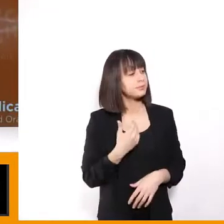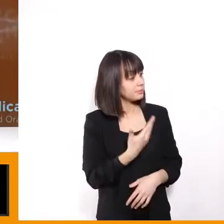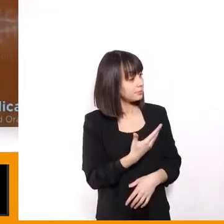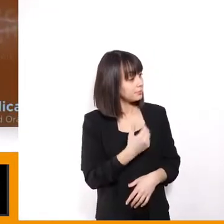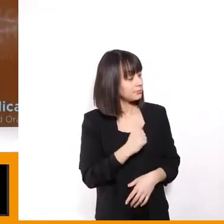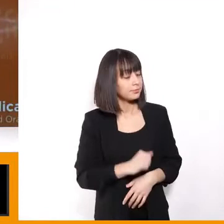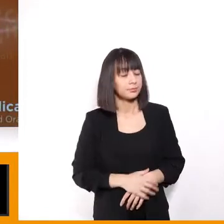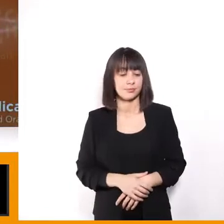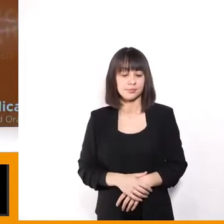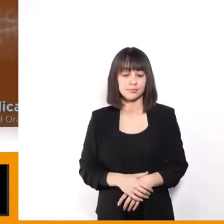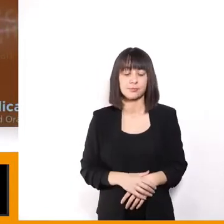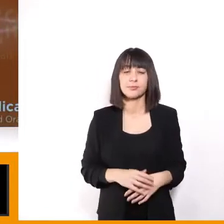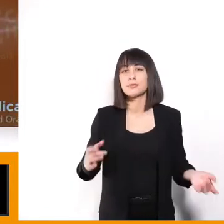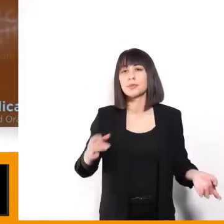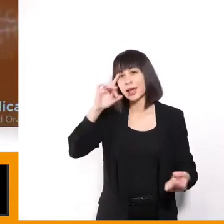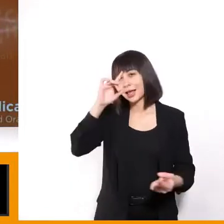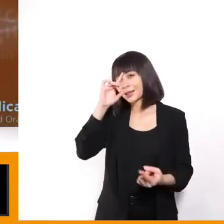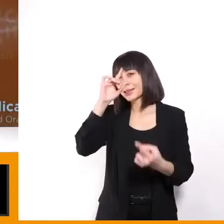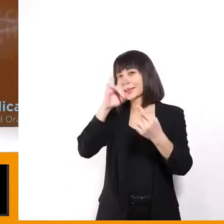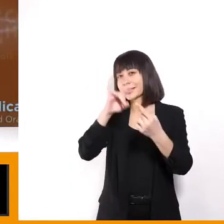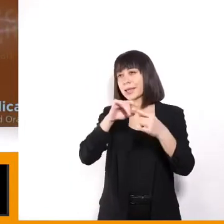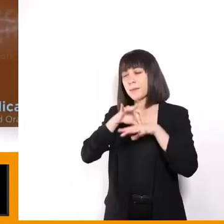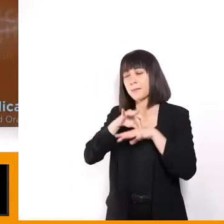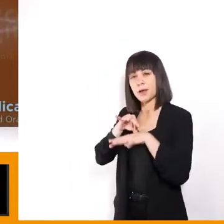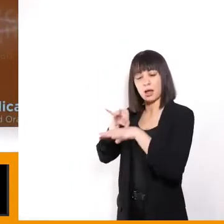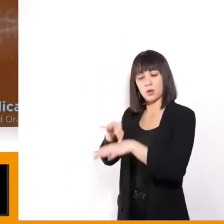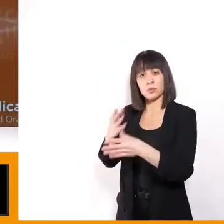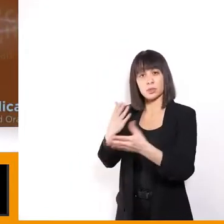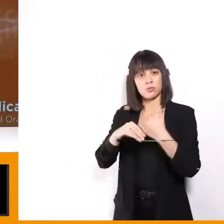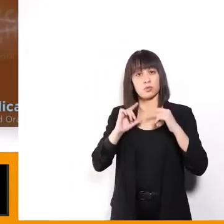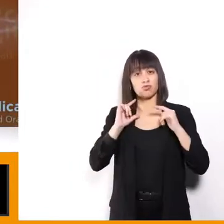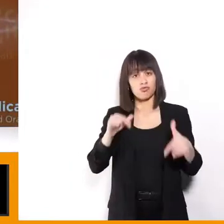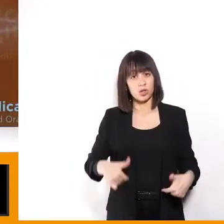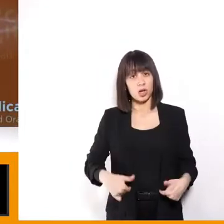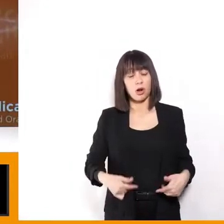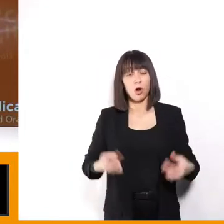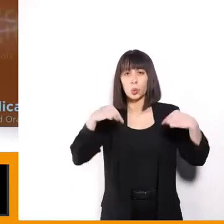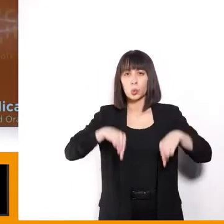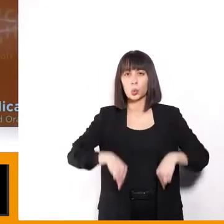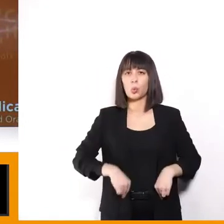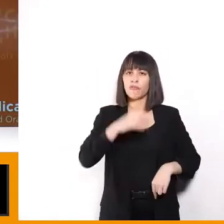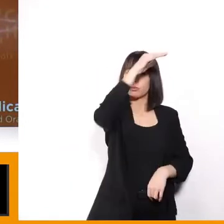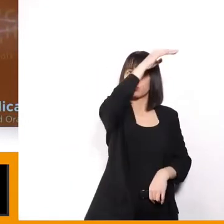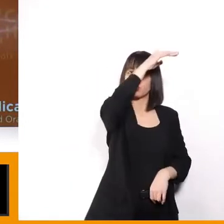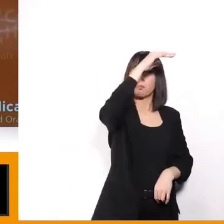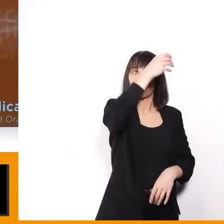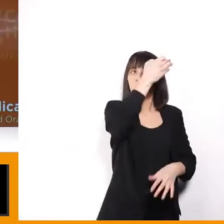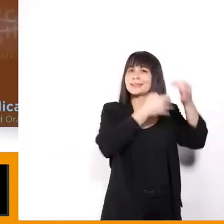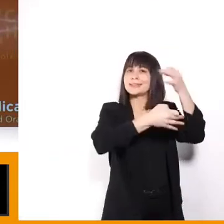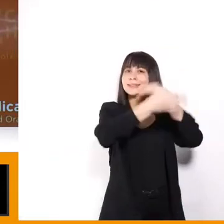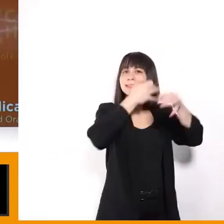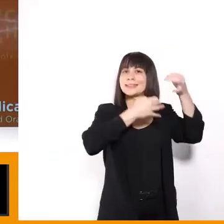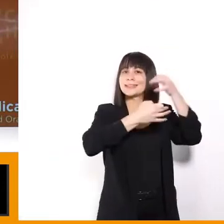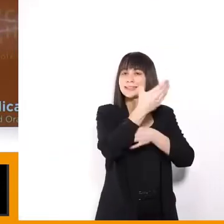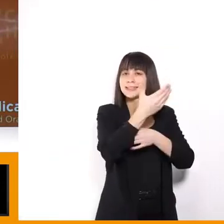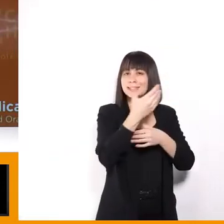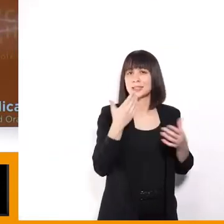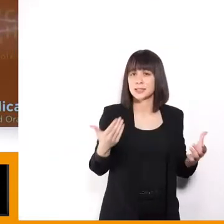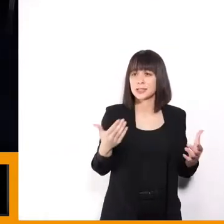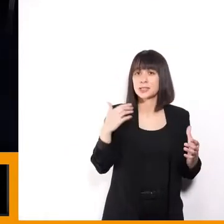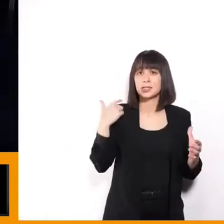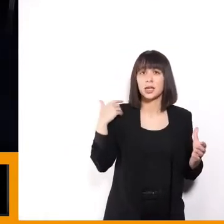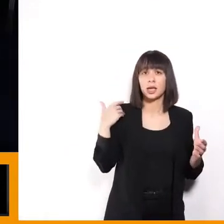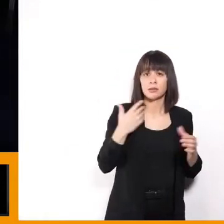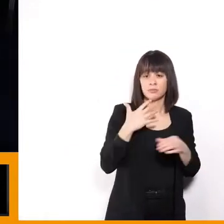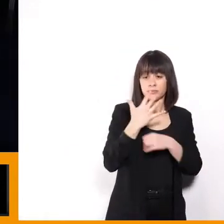sur la question de l'accompagnement, à l'école, le gouvernement nous dit qu'il n'a jamais, il a jamais autant fait depuis